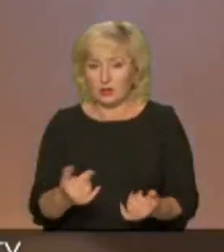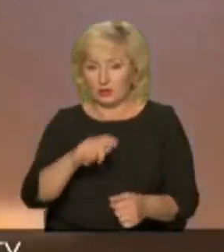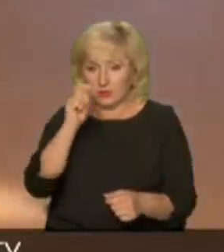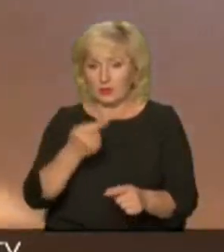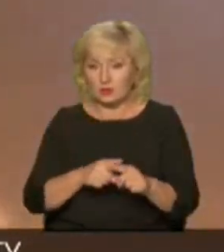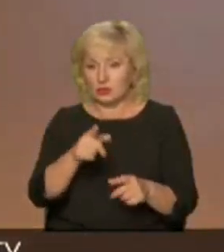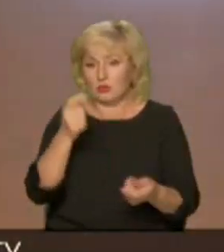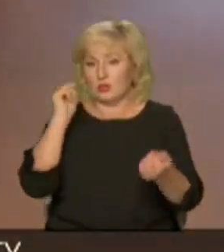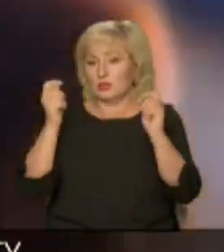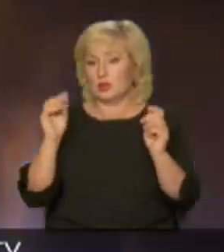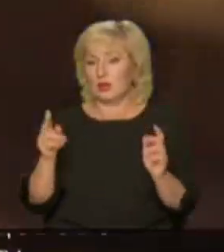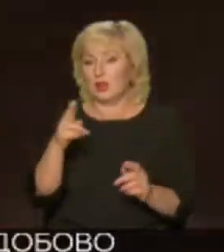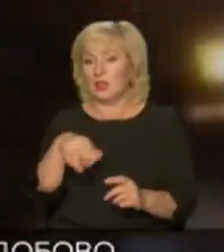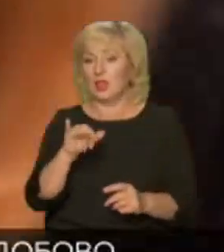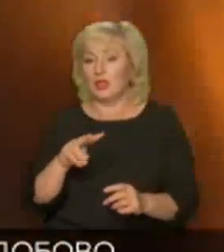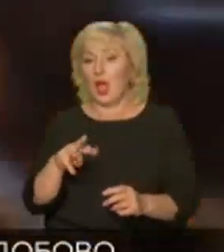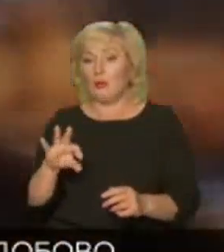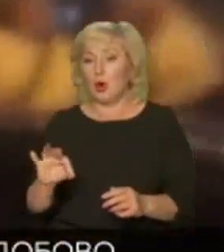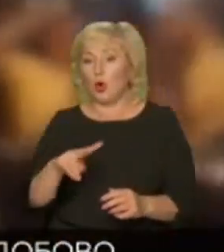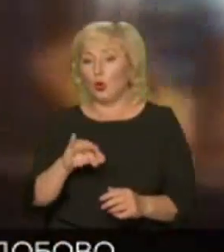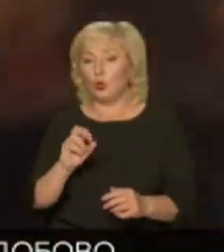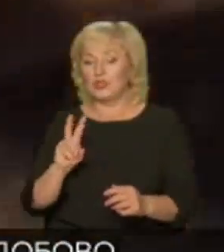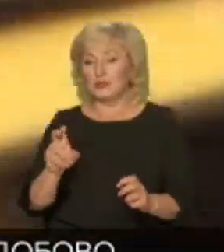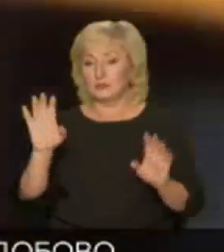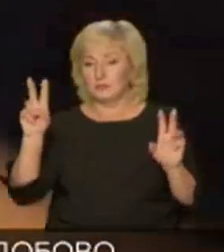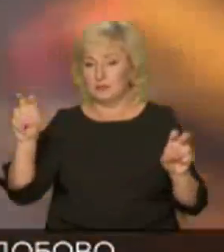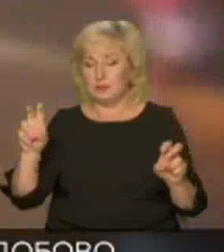дискач «Динамо Люкс»? Це що за цирк?